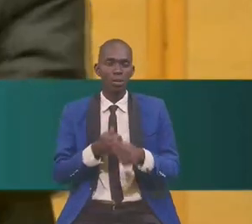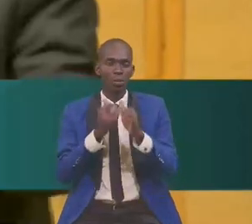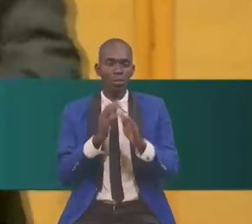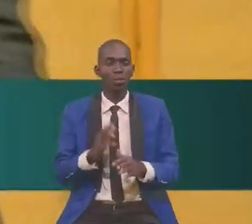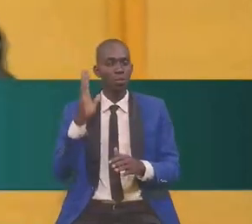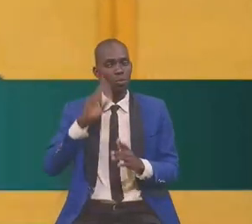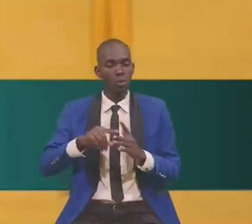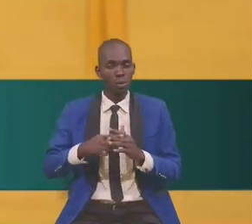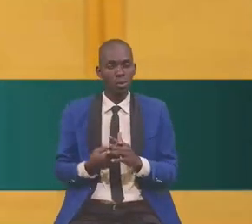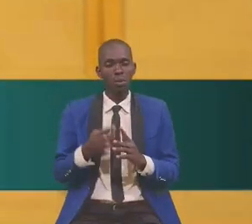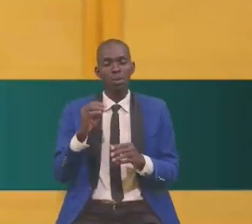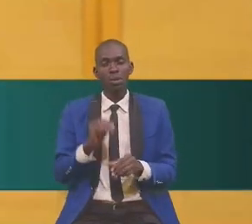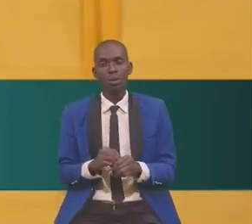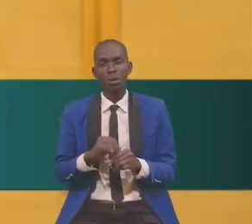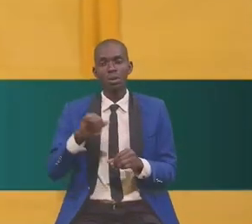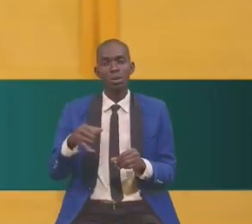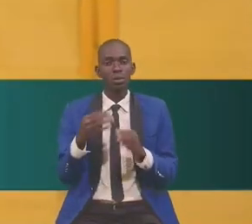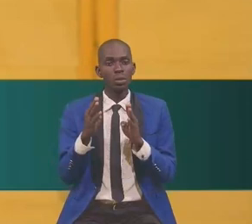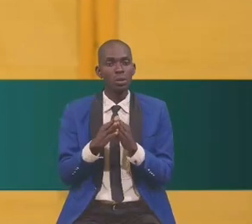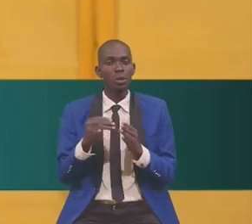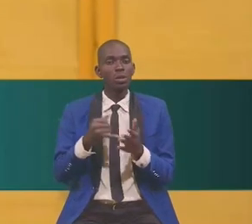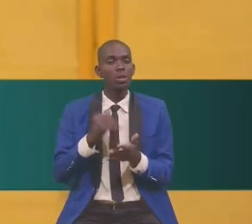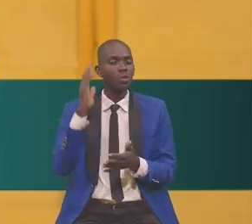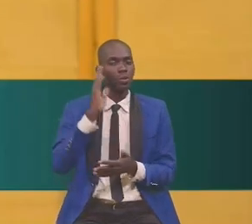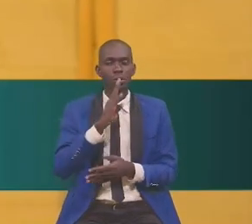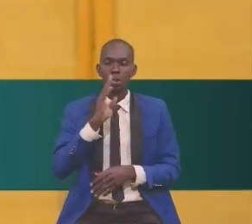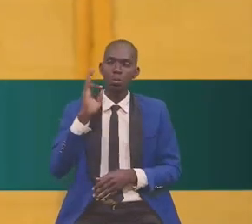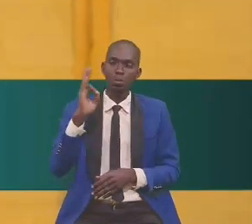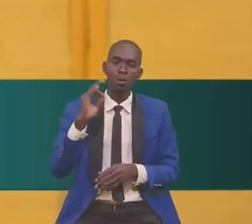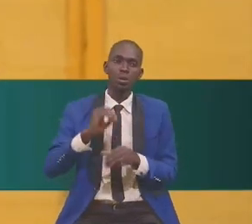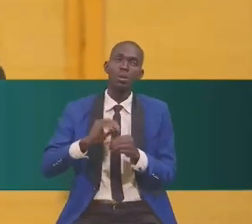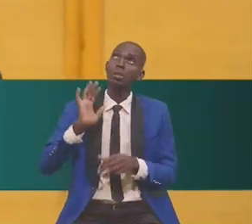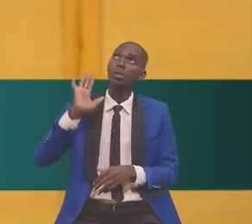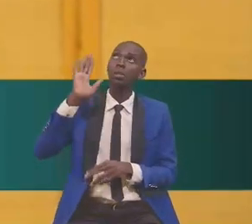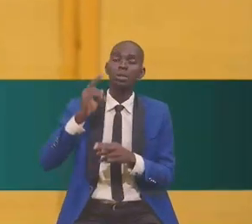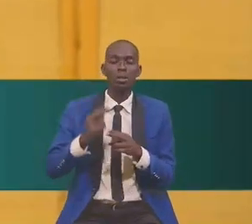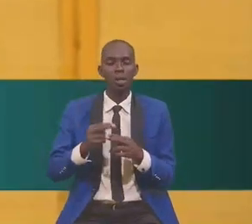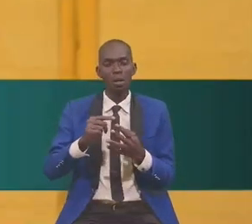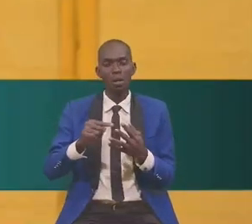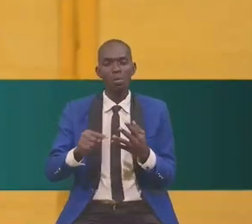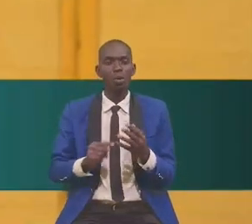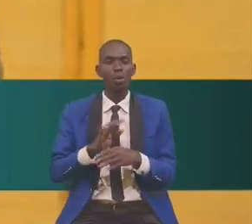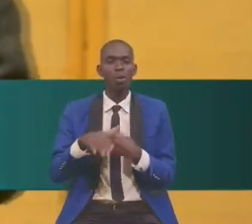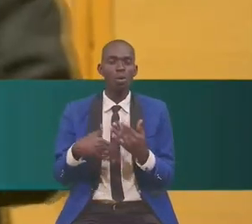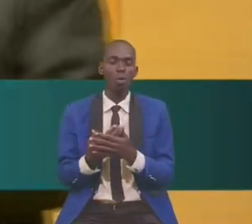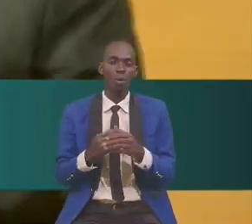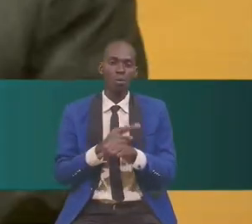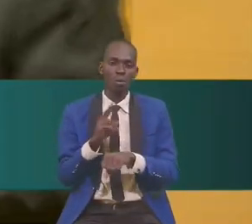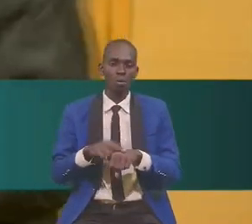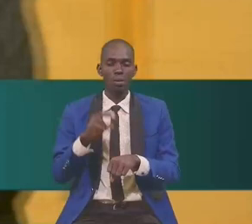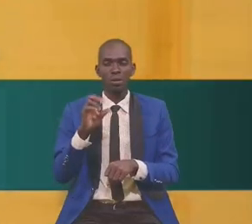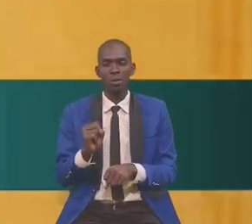Jérusalem et sera prêché en son nom parmi toutes les nations. En Romains